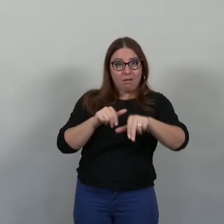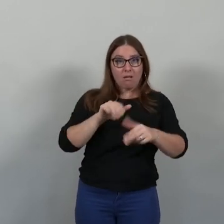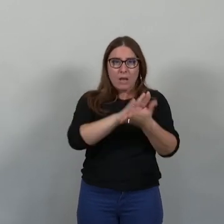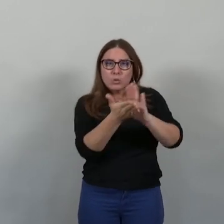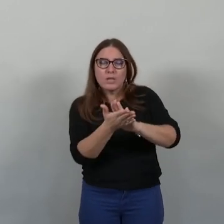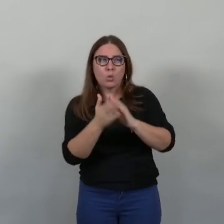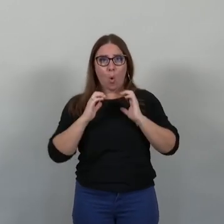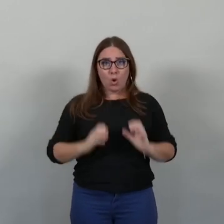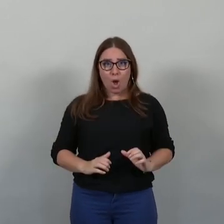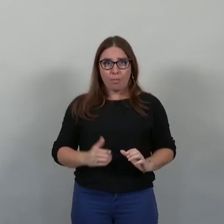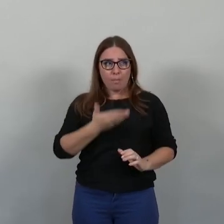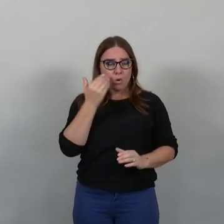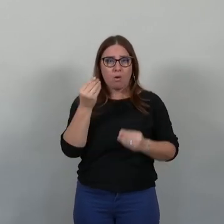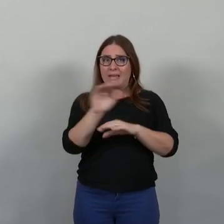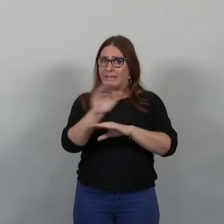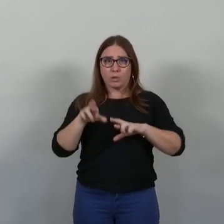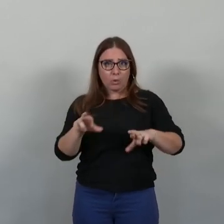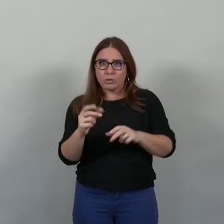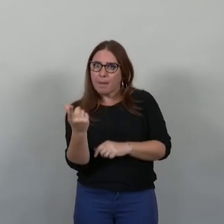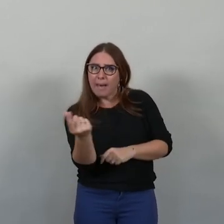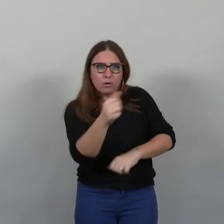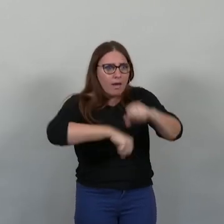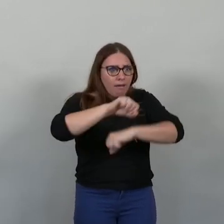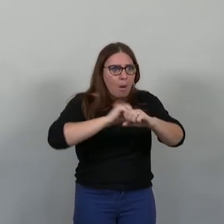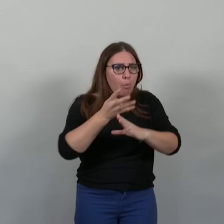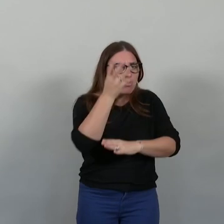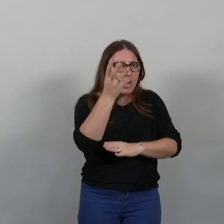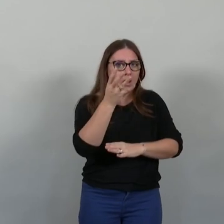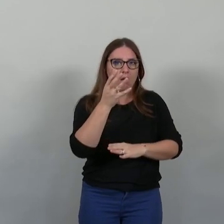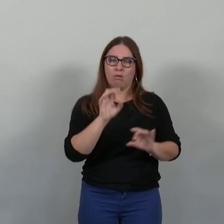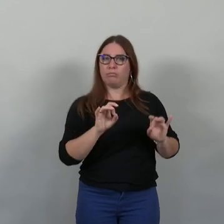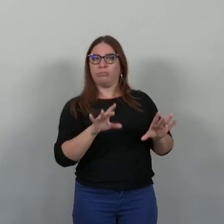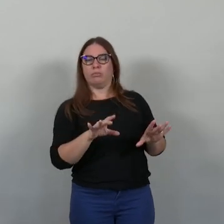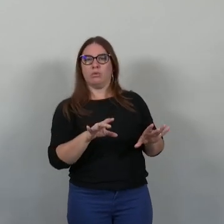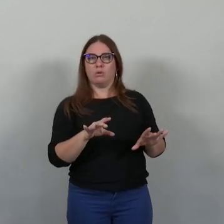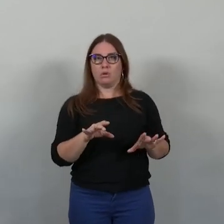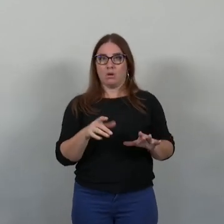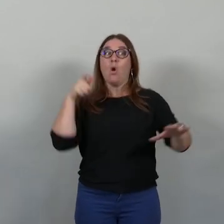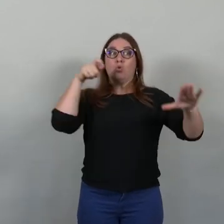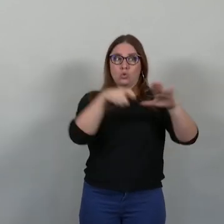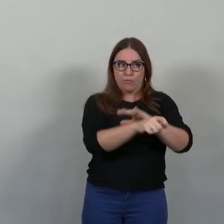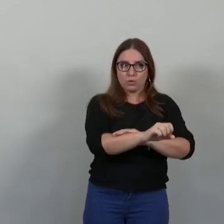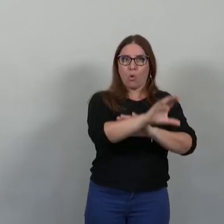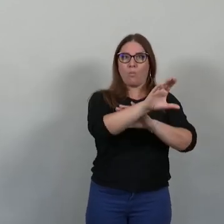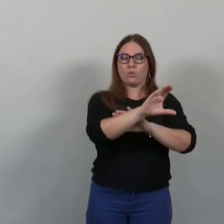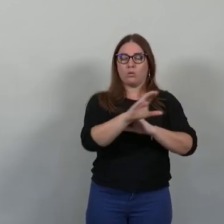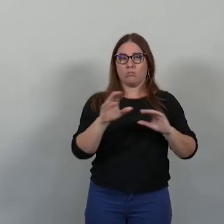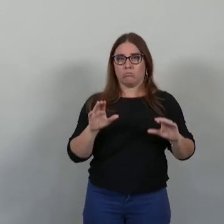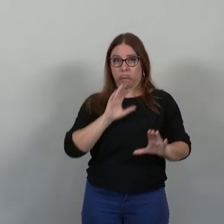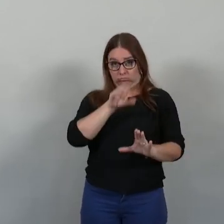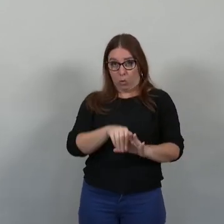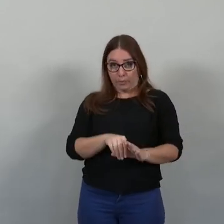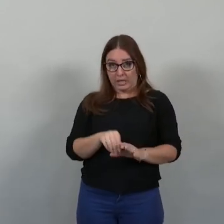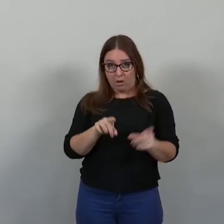club sécurité routière en augmentant de même donc leur subvention vous allez même leur